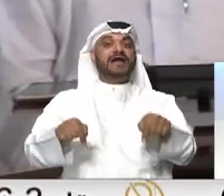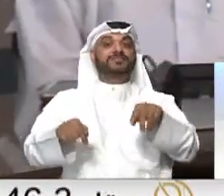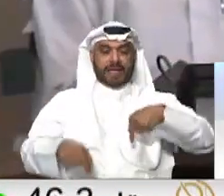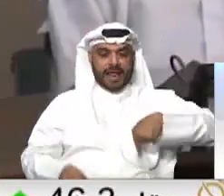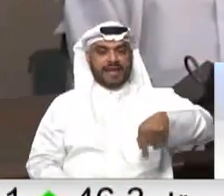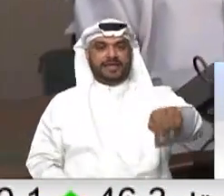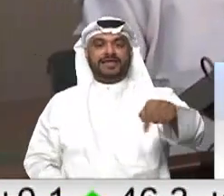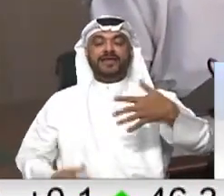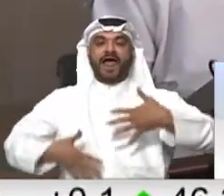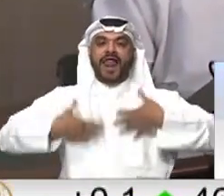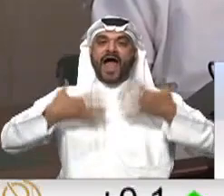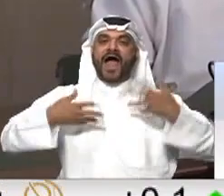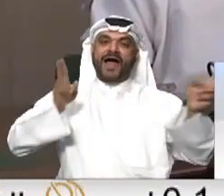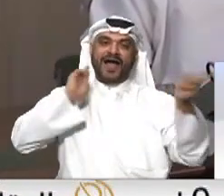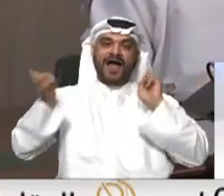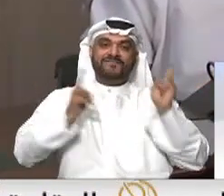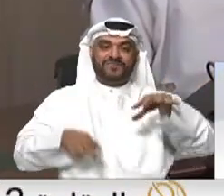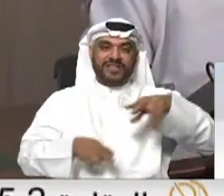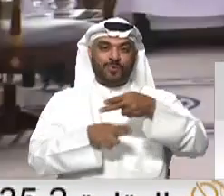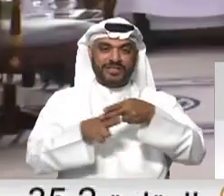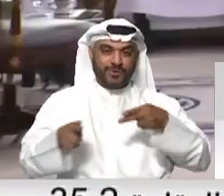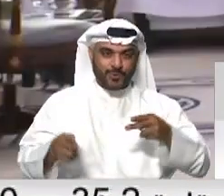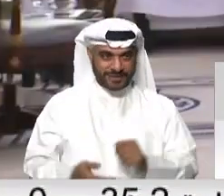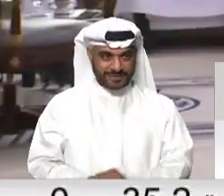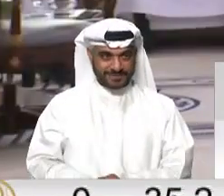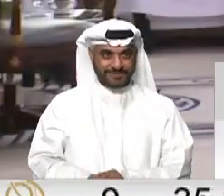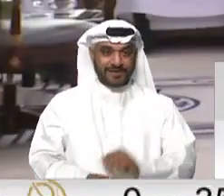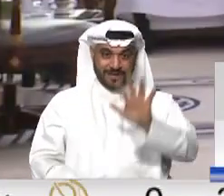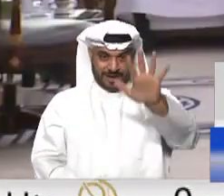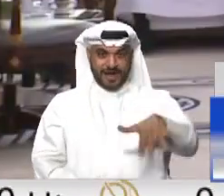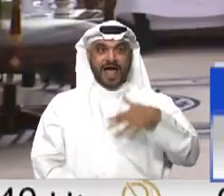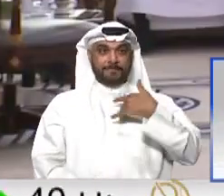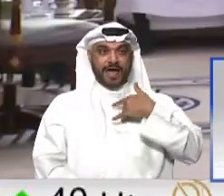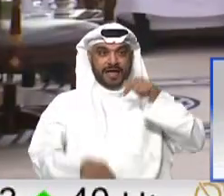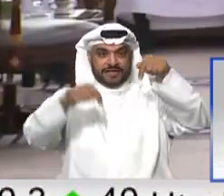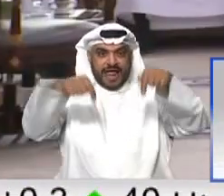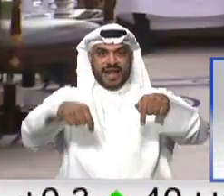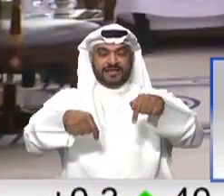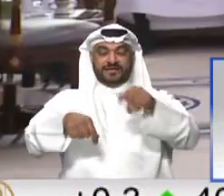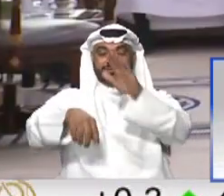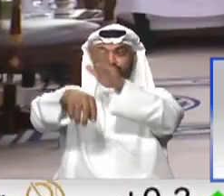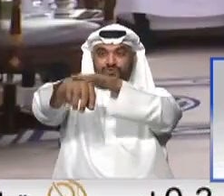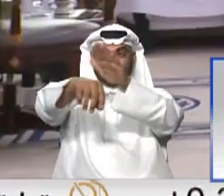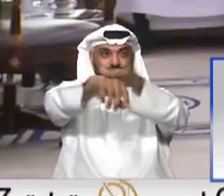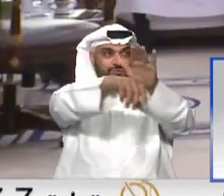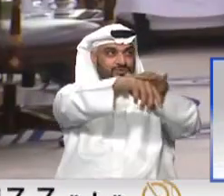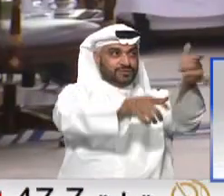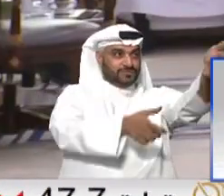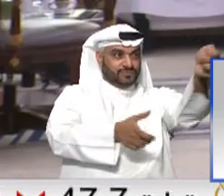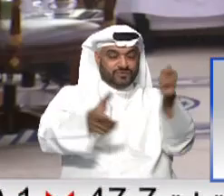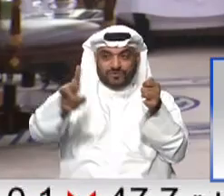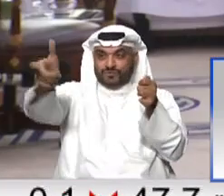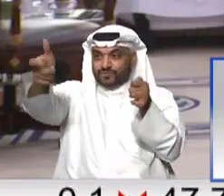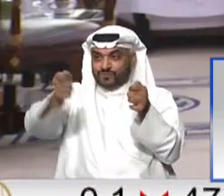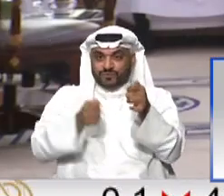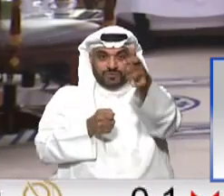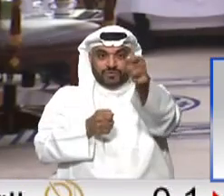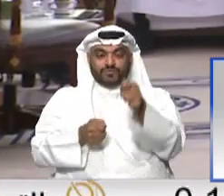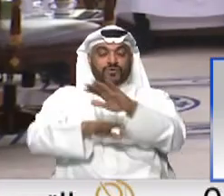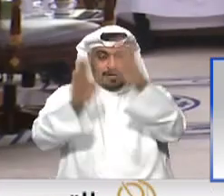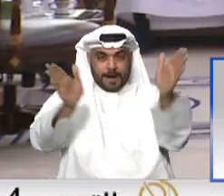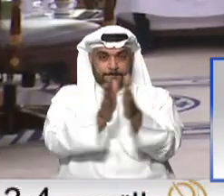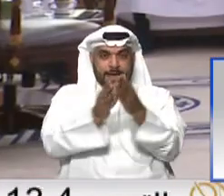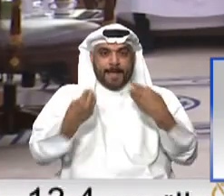والترفيهي في دوله الكويت مع الجهود الموجوده من الجهات المعنيه انا على كلامهم في اكثر من